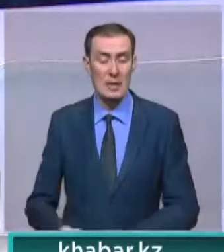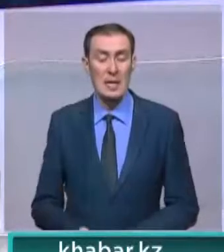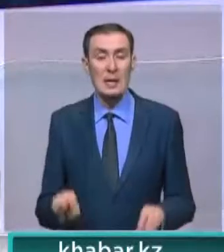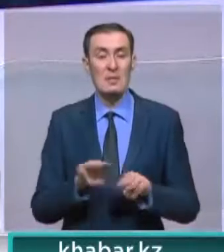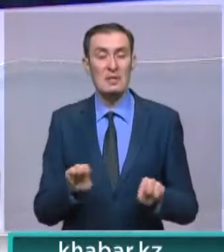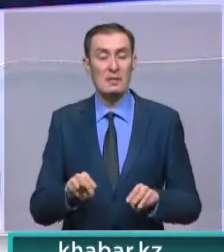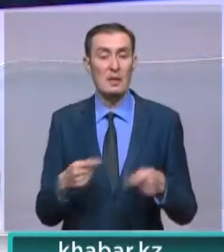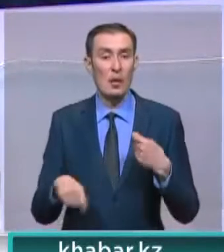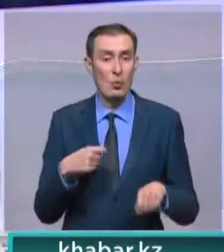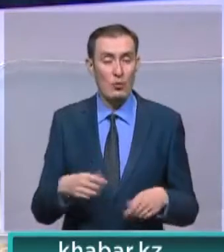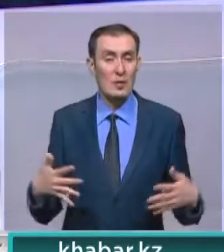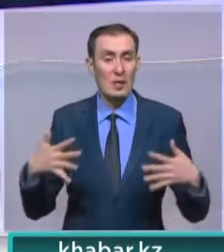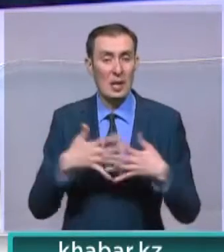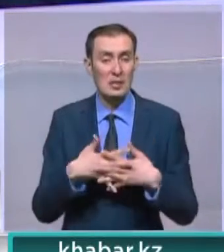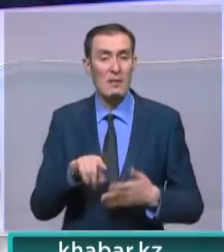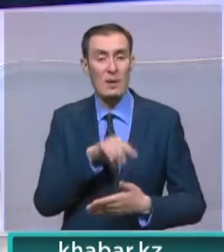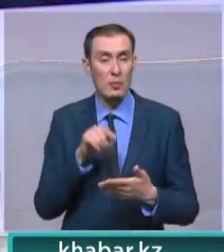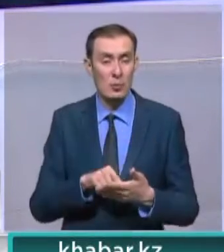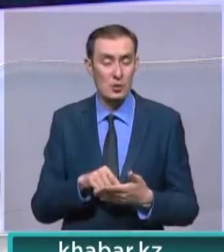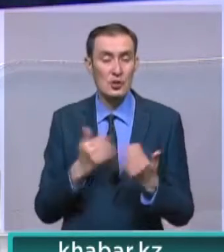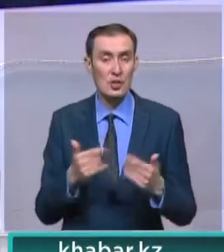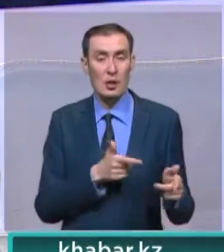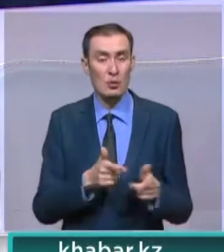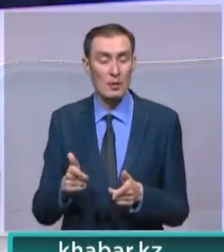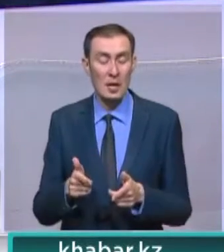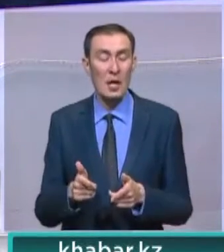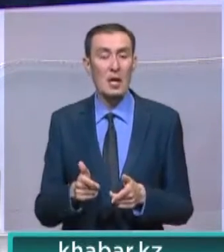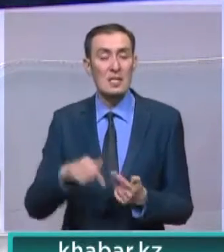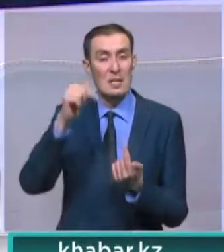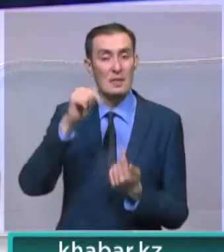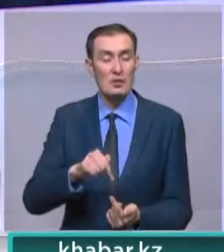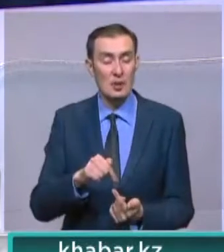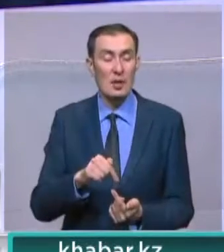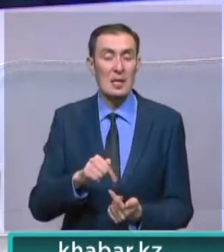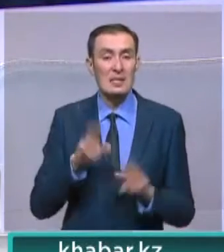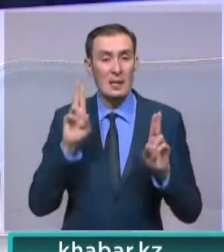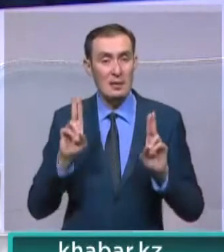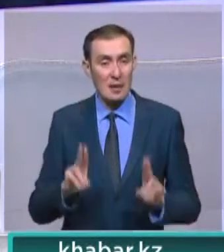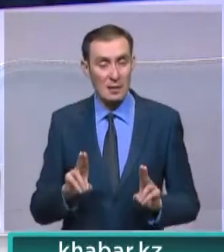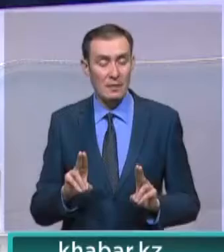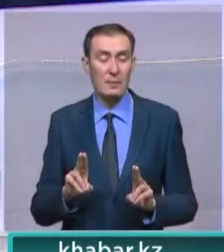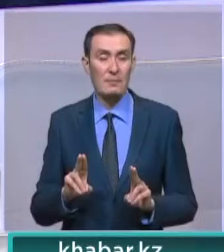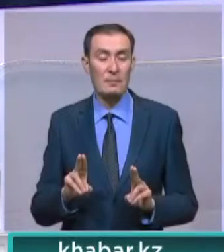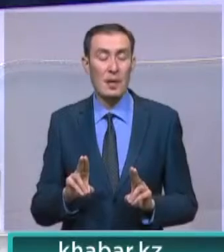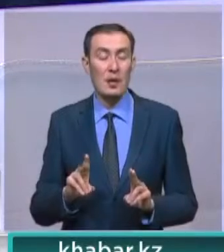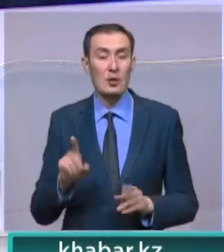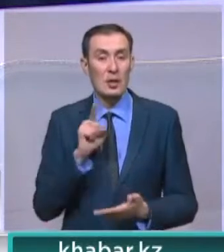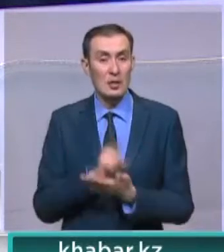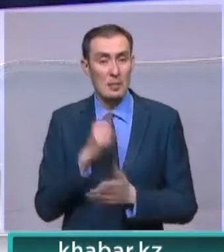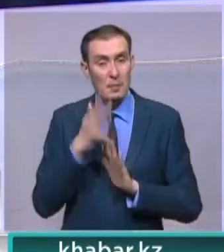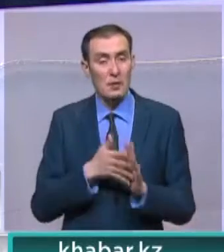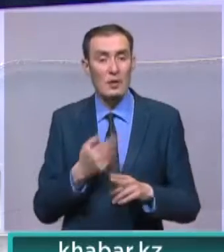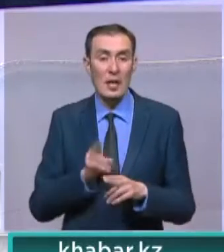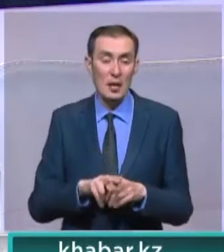Министерством торговли и интеграции прорабатывается вопрос разработки соответствующих национальных стандартов к данному типу. Мы должны понять,